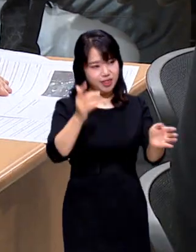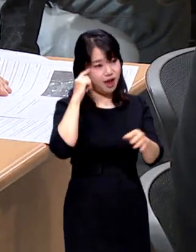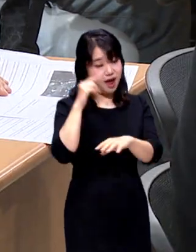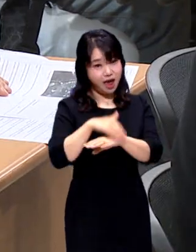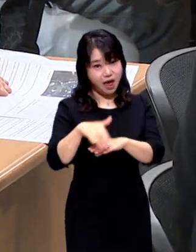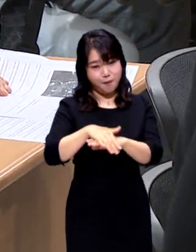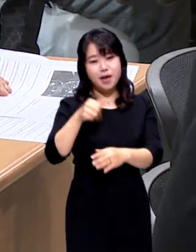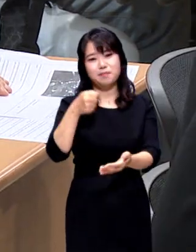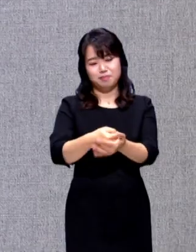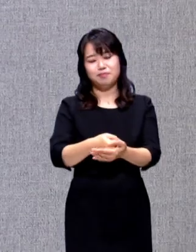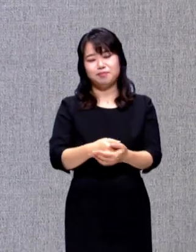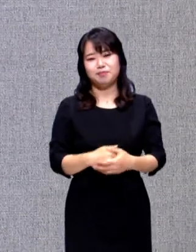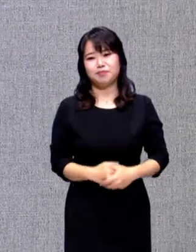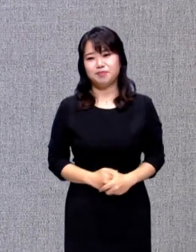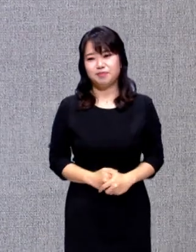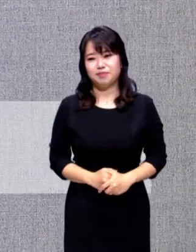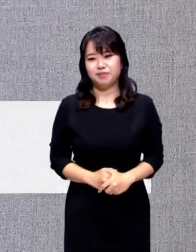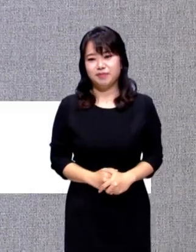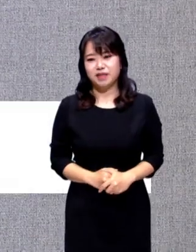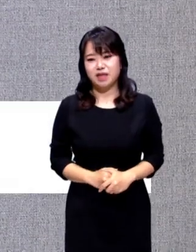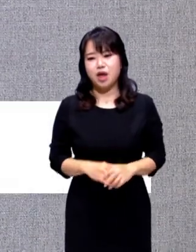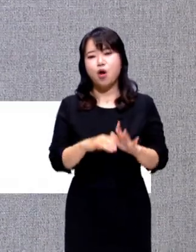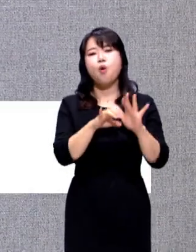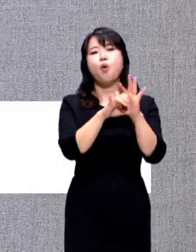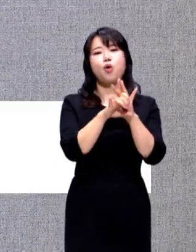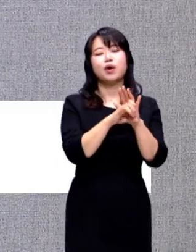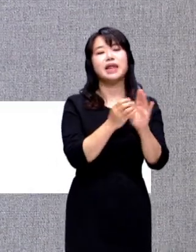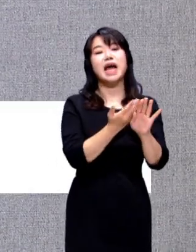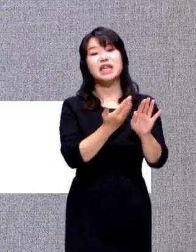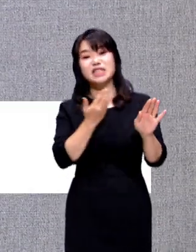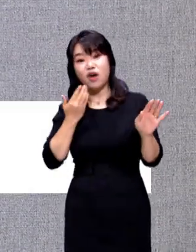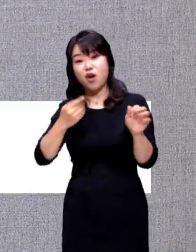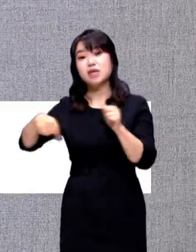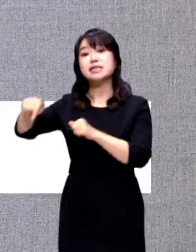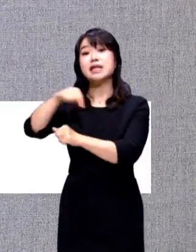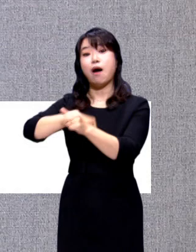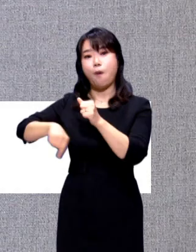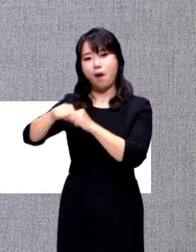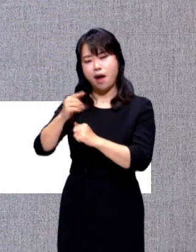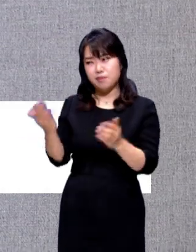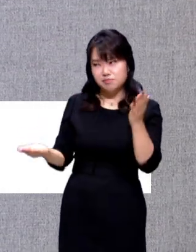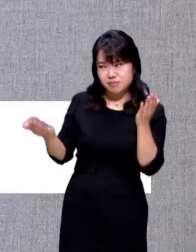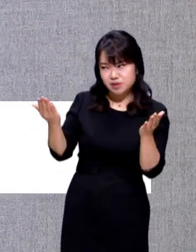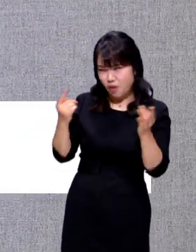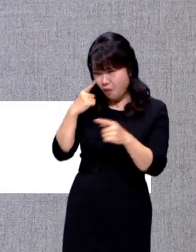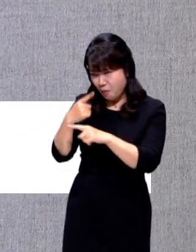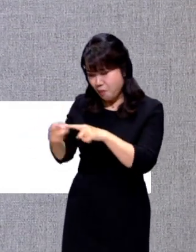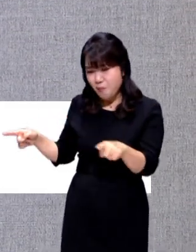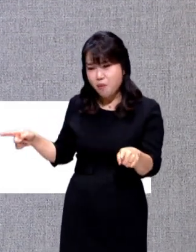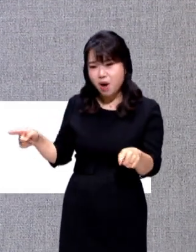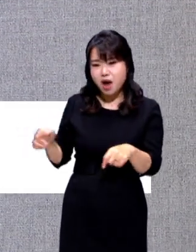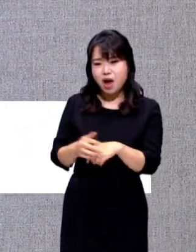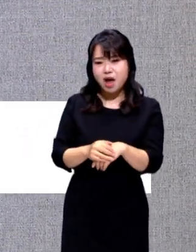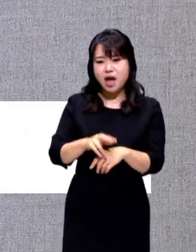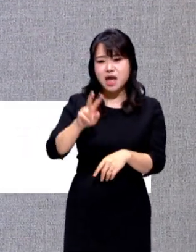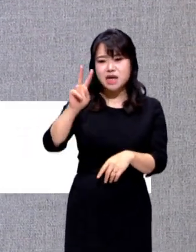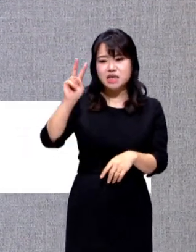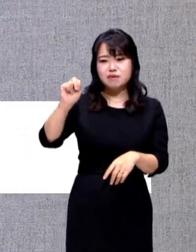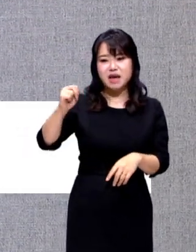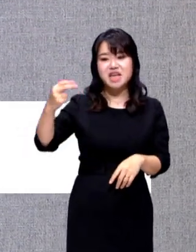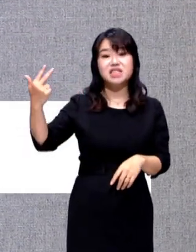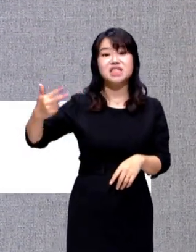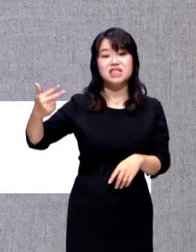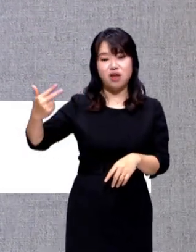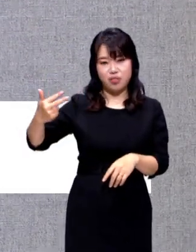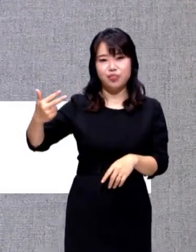밝혔습니다. 저희가 코로나 이전 때에 비교를 해보니까는 약 2만 7천 대가